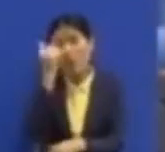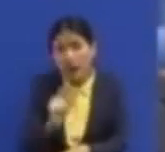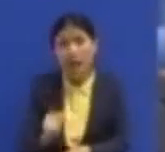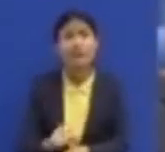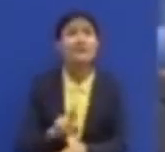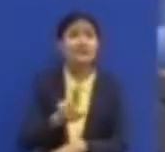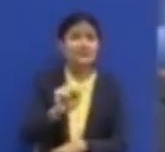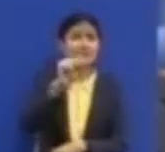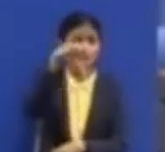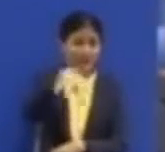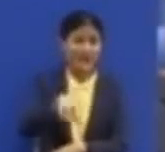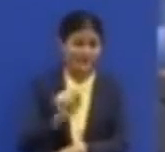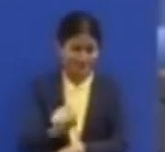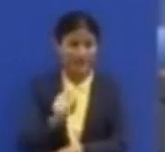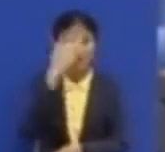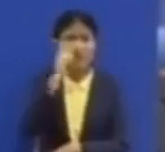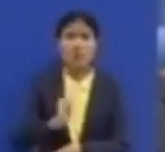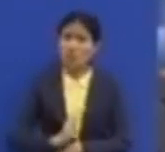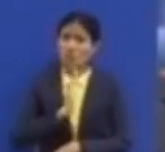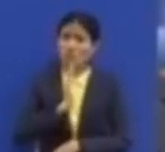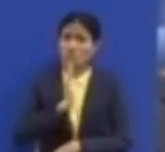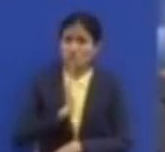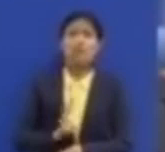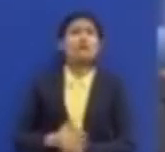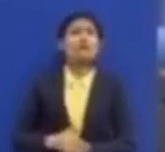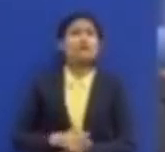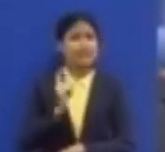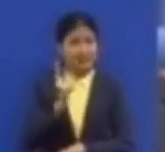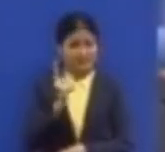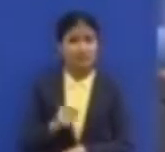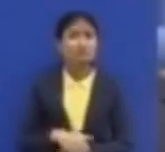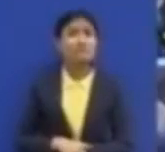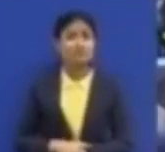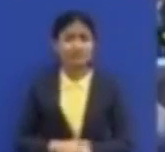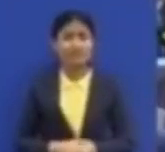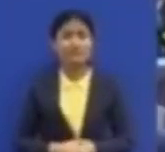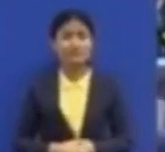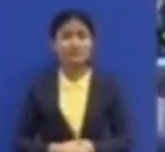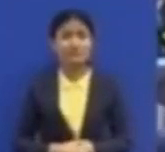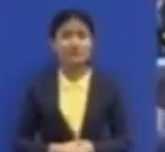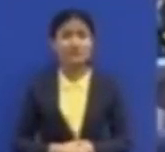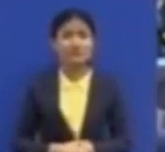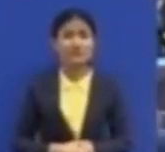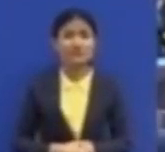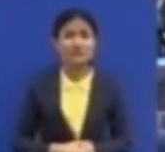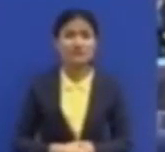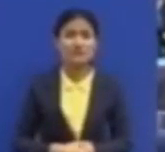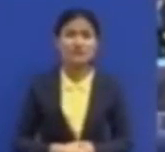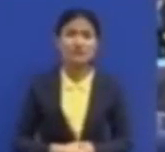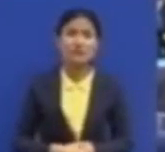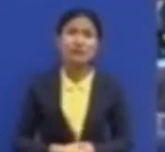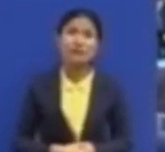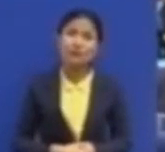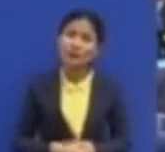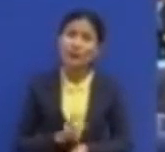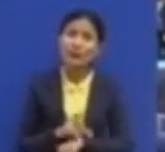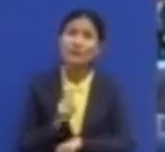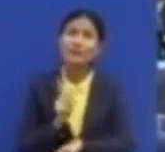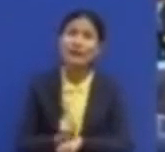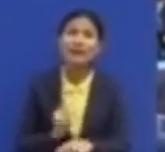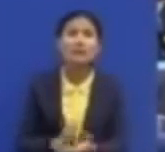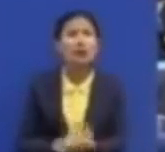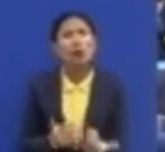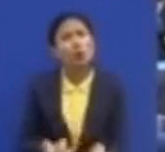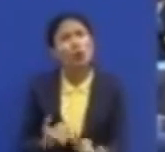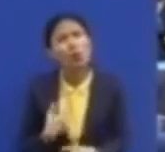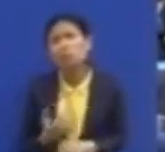งเกียรติของพี่น้องประชาชนจริงๆกลับขอบคุณครับ ครับมันเดินไปไกลเลยแล้วจะถอยหลังเนี่ยลำบ